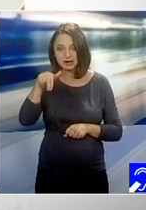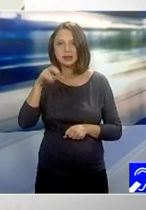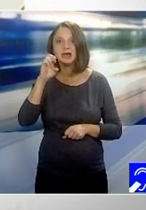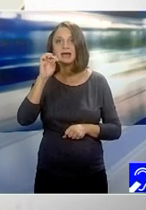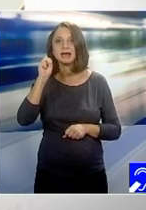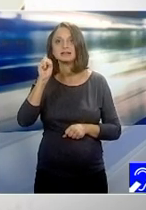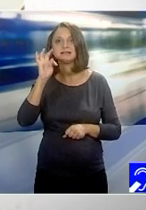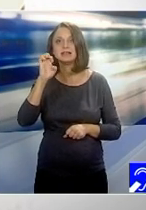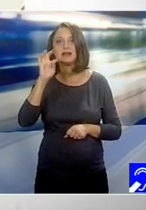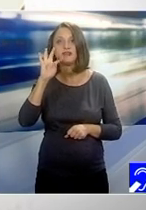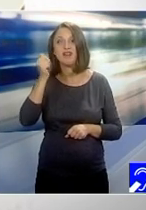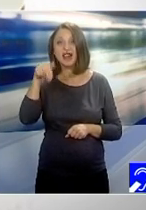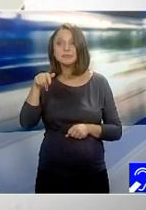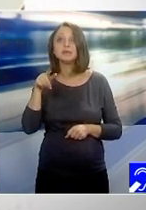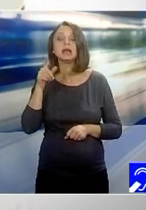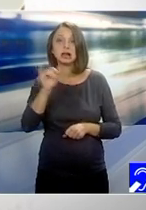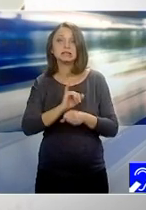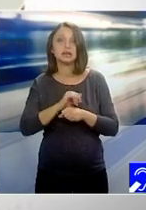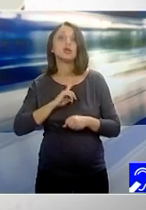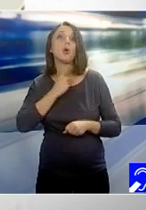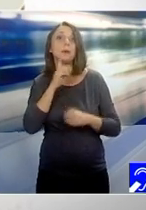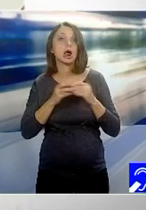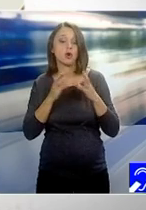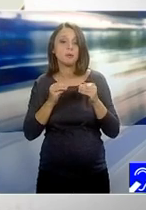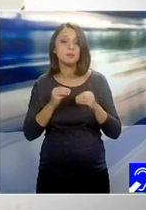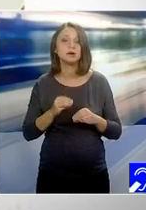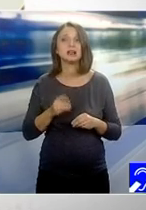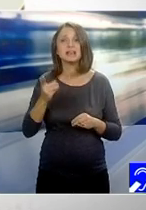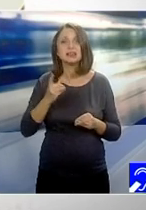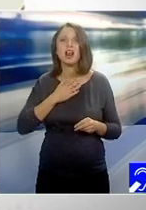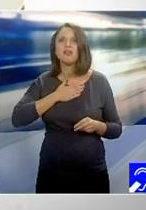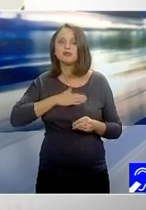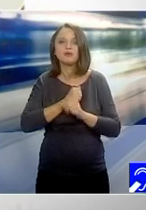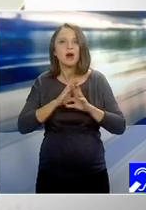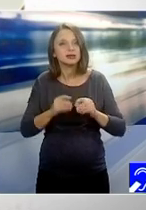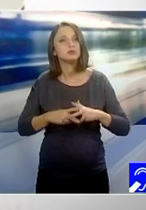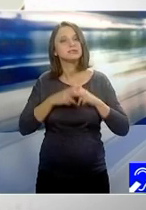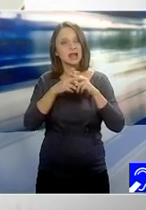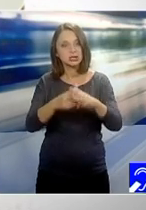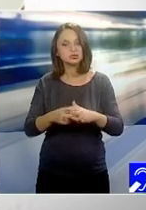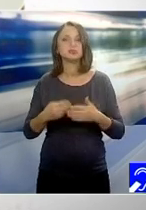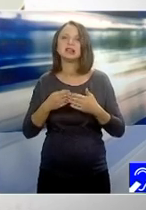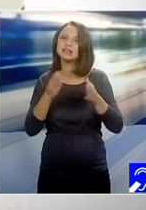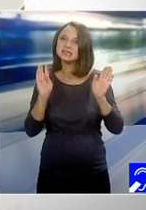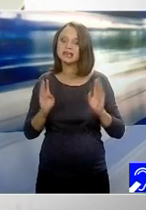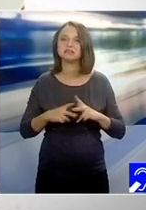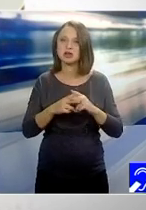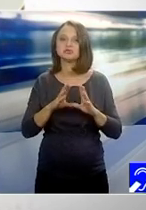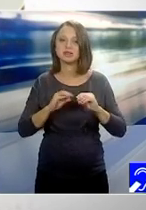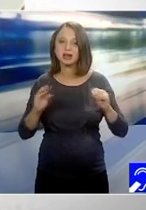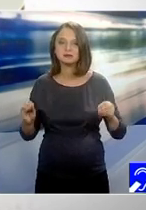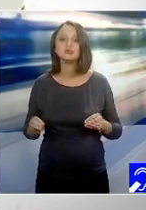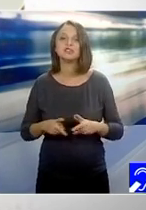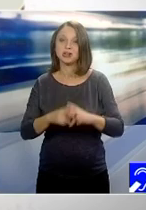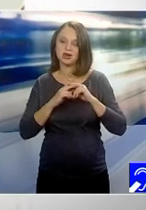de extrem de mare interesul lui de a ne sprijini și dorința lui de a ne sprijini a fost extrem de